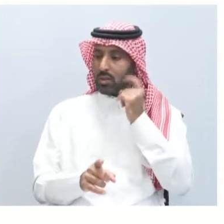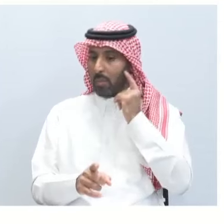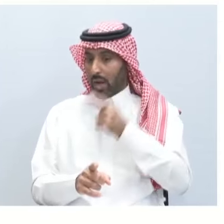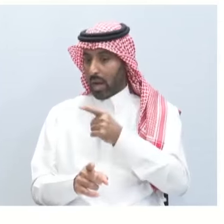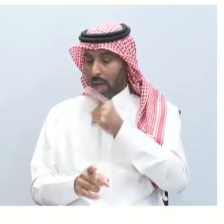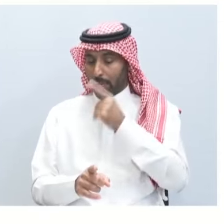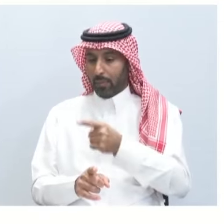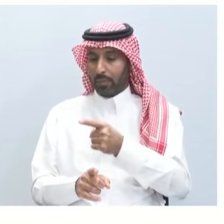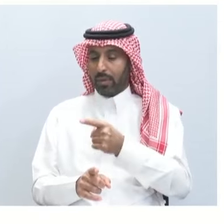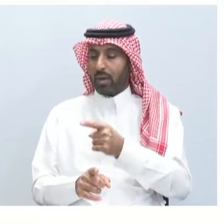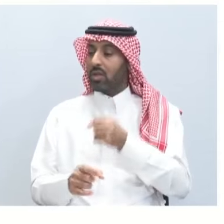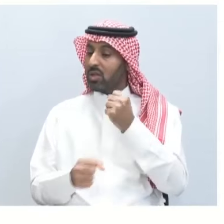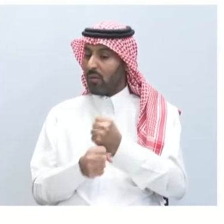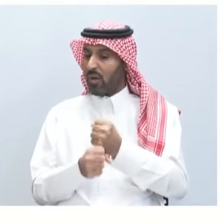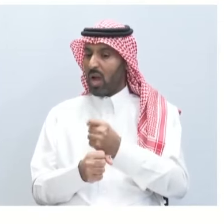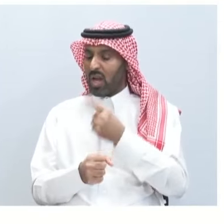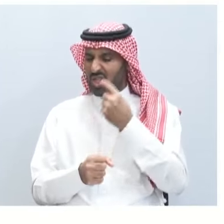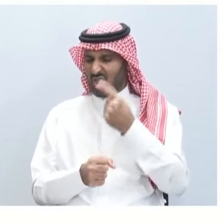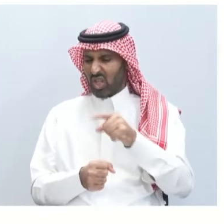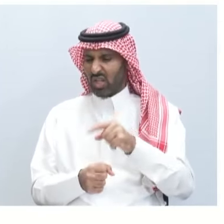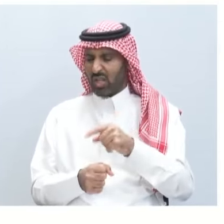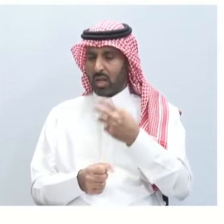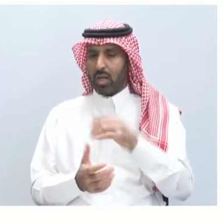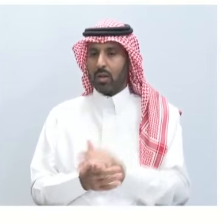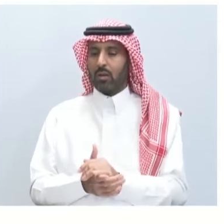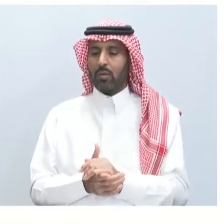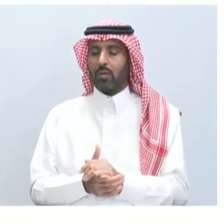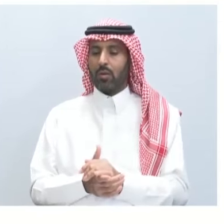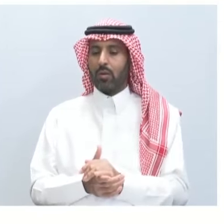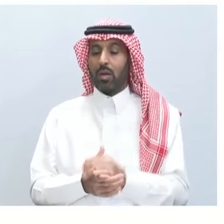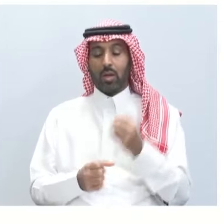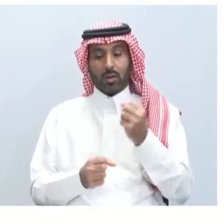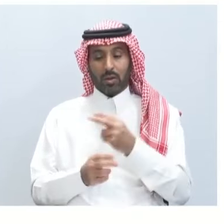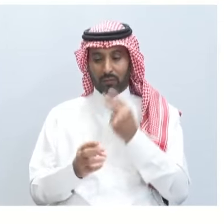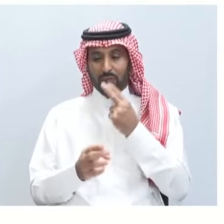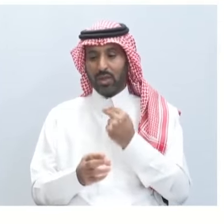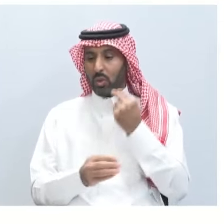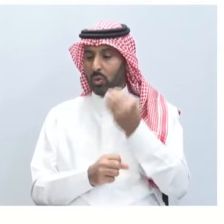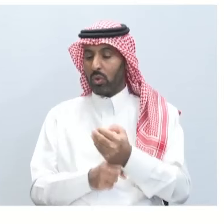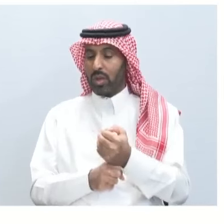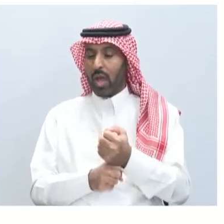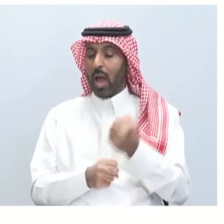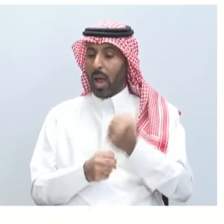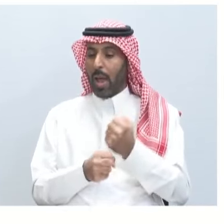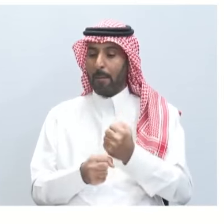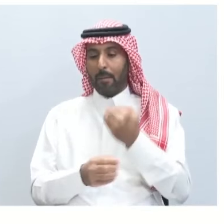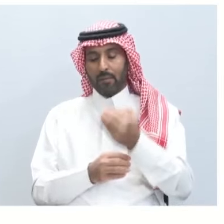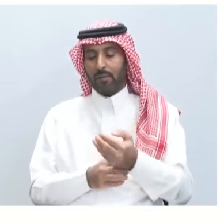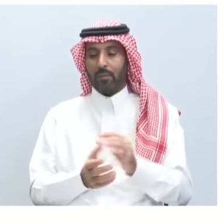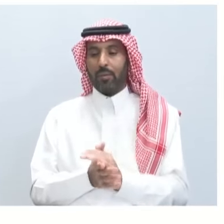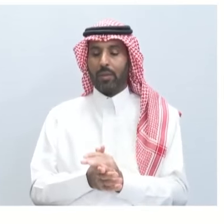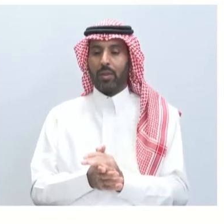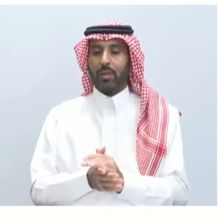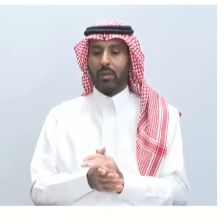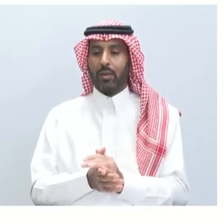اليهما فجاء التنبيه فقال الله عز وجل وصاحبهما في الدنيا معروفا اي بالمعروف